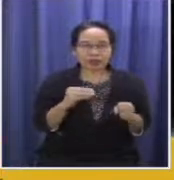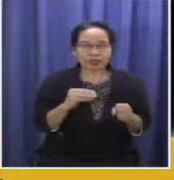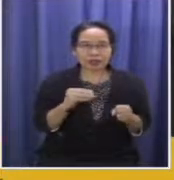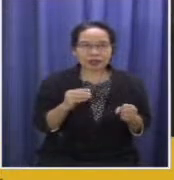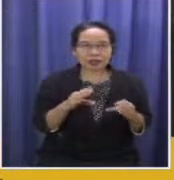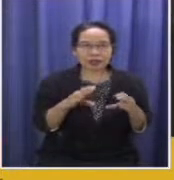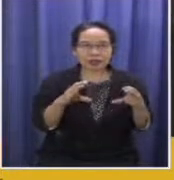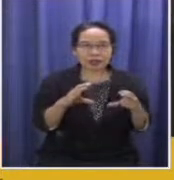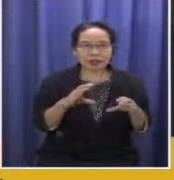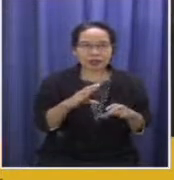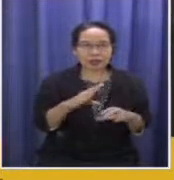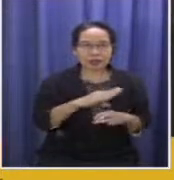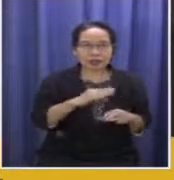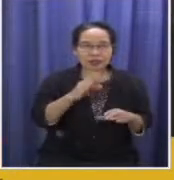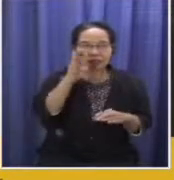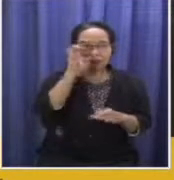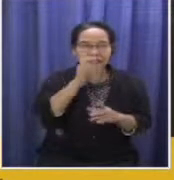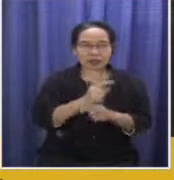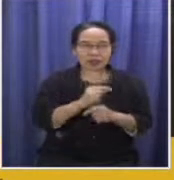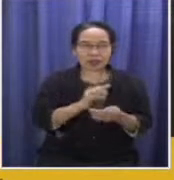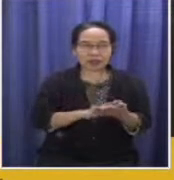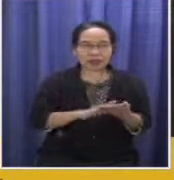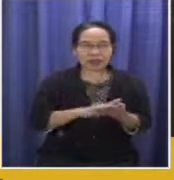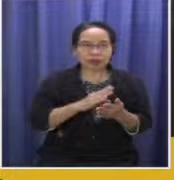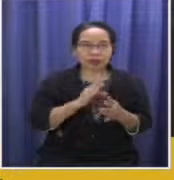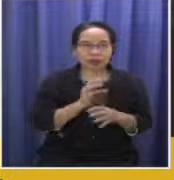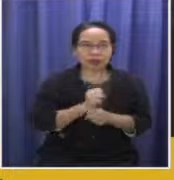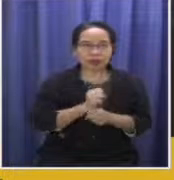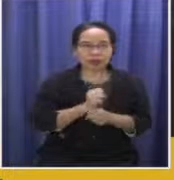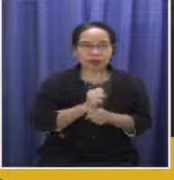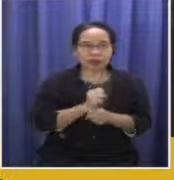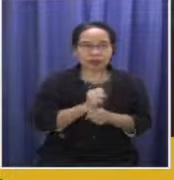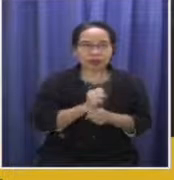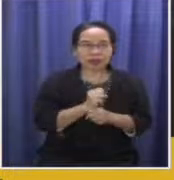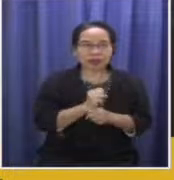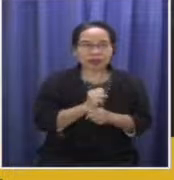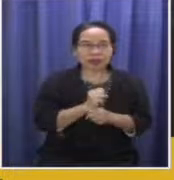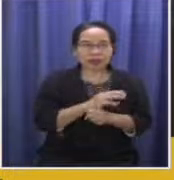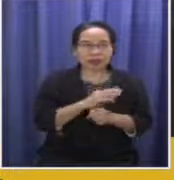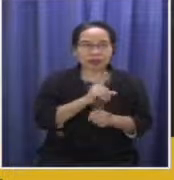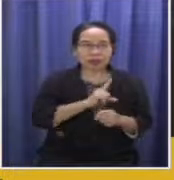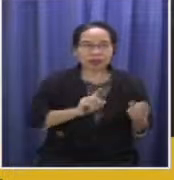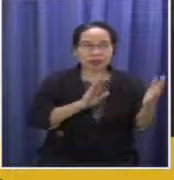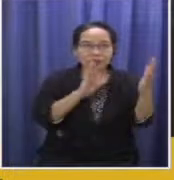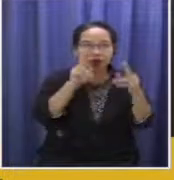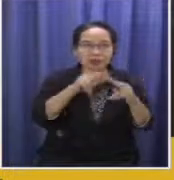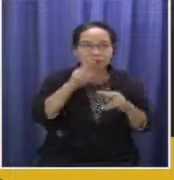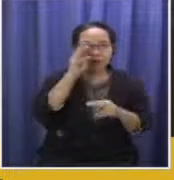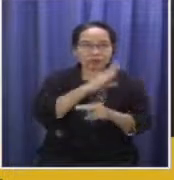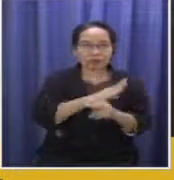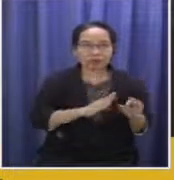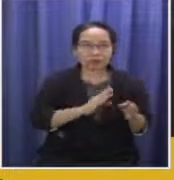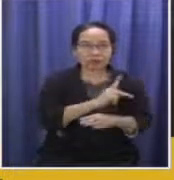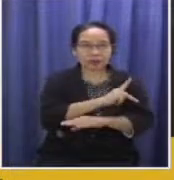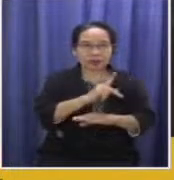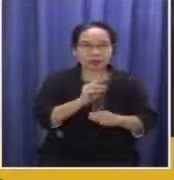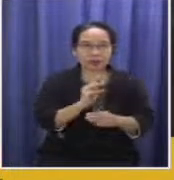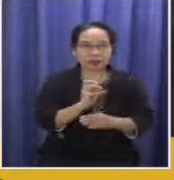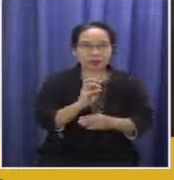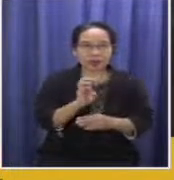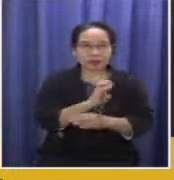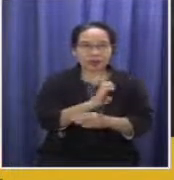छ। दिउँसोको गर्मीमा मम्रेका फलाटका रुखहरू नेरको आफ्नो पालको ढोकामा